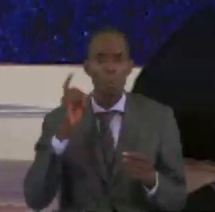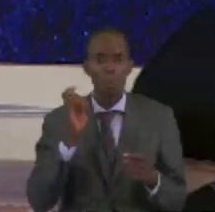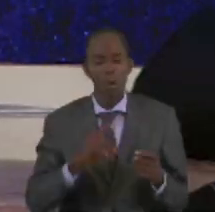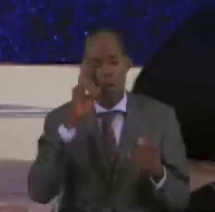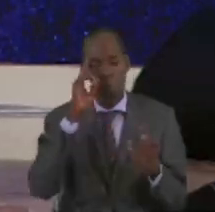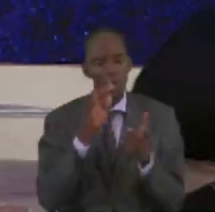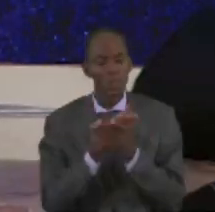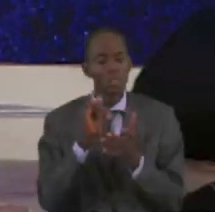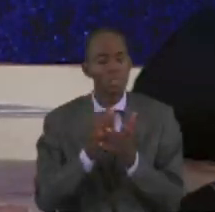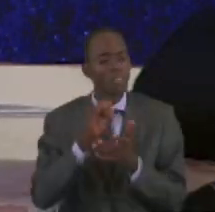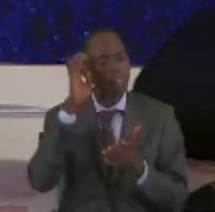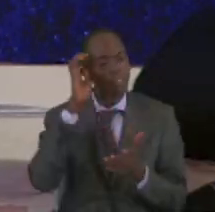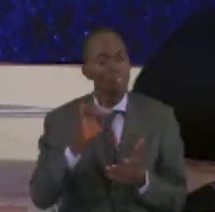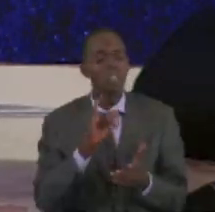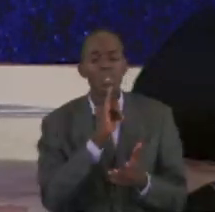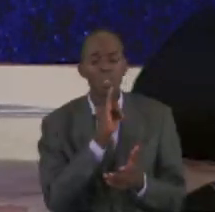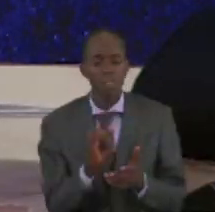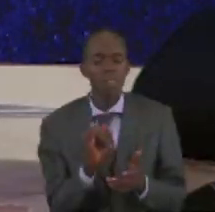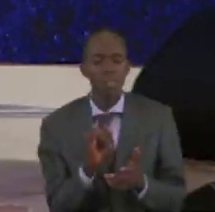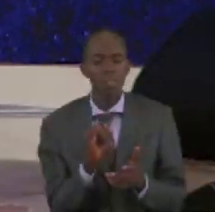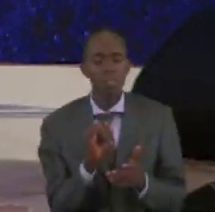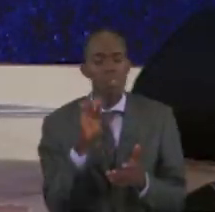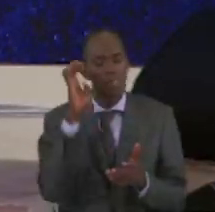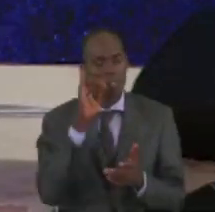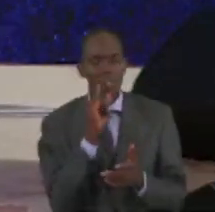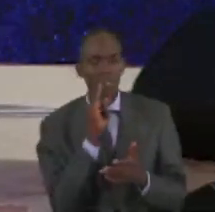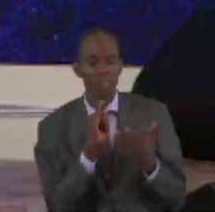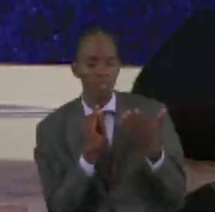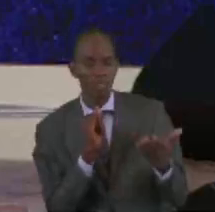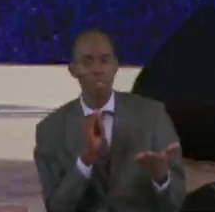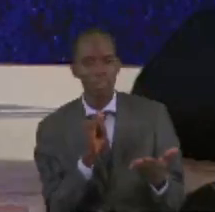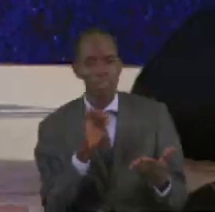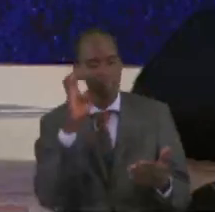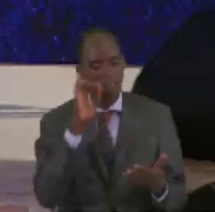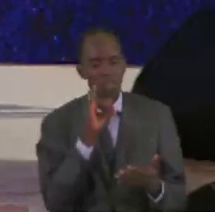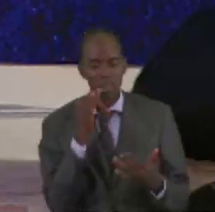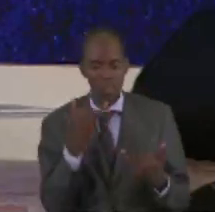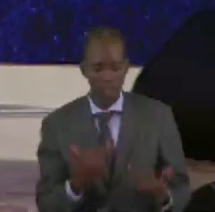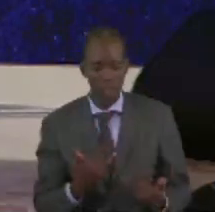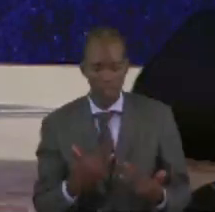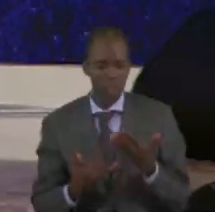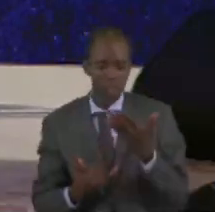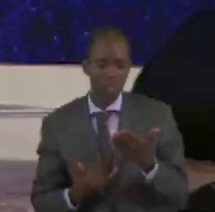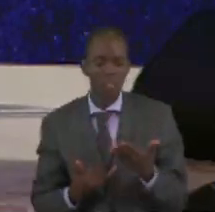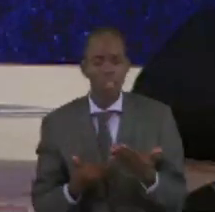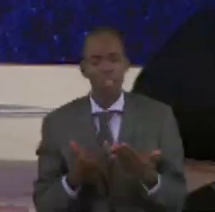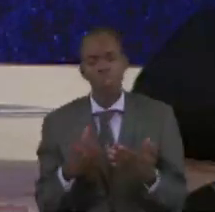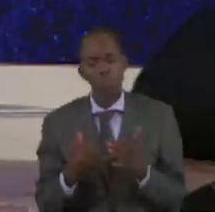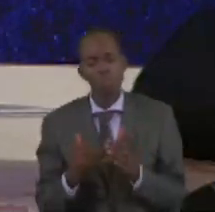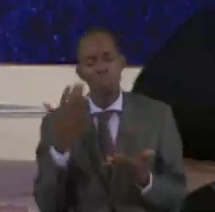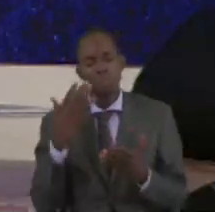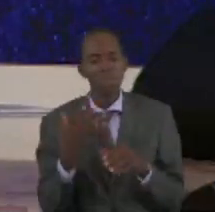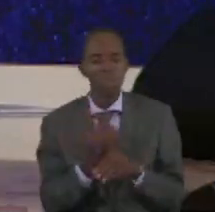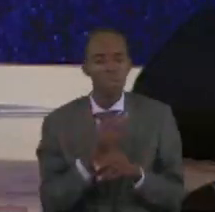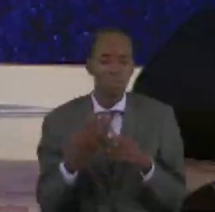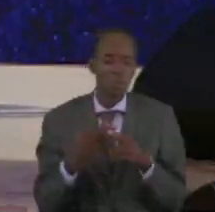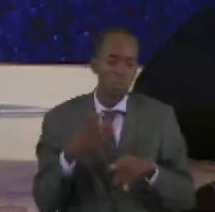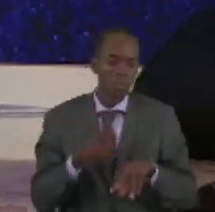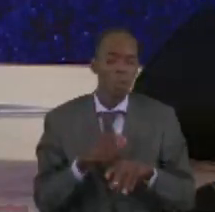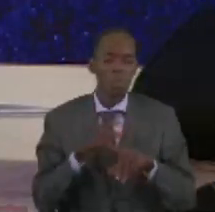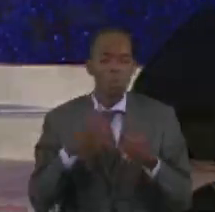faut que celui qui s'approche de Dieu croie que Dieu existe. Il est là, il est proche, il est présent. Quoique